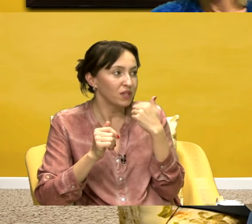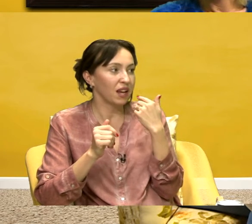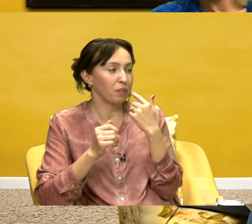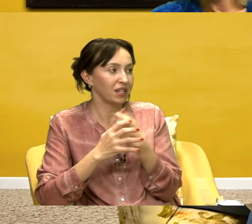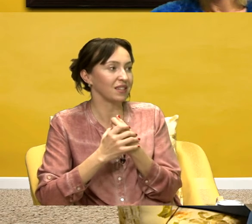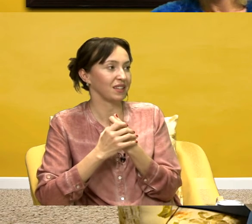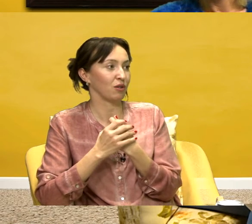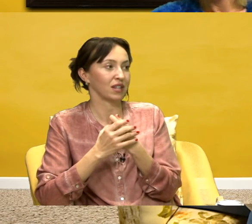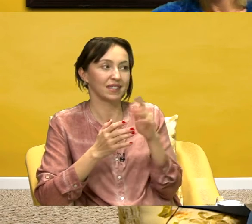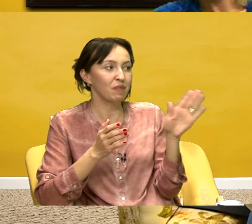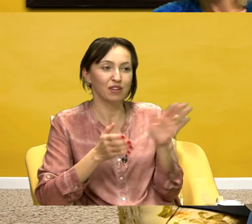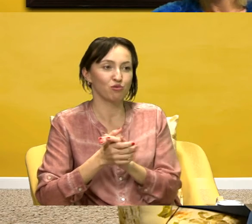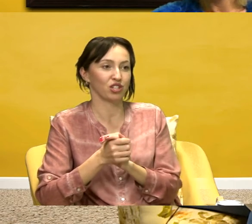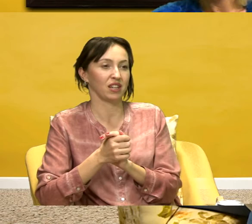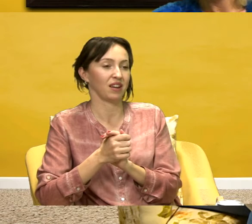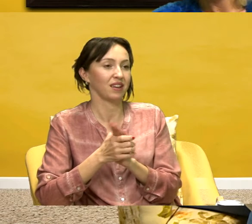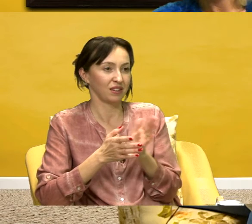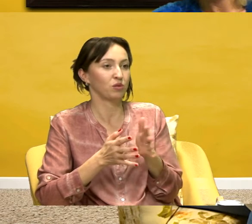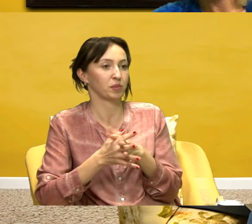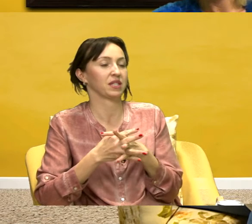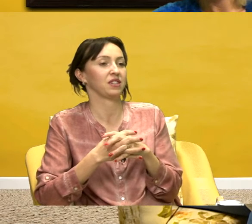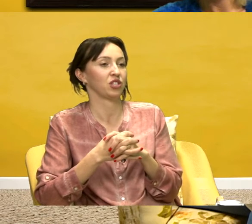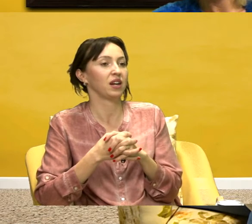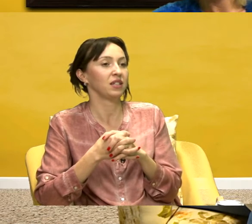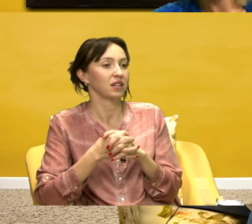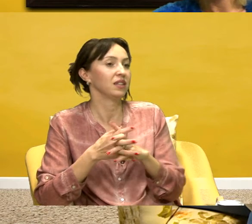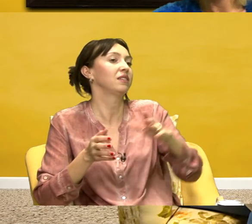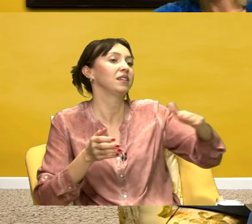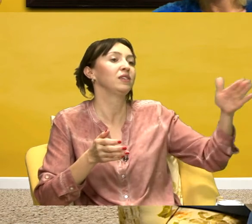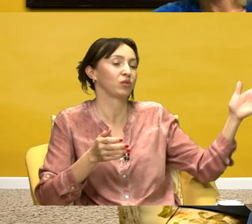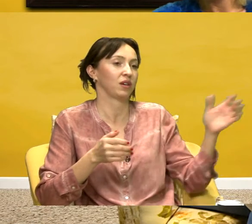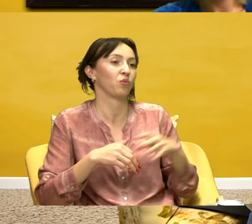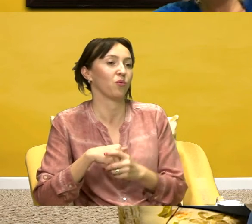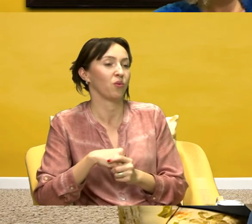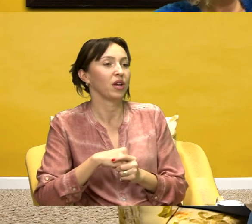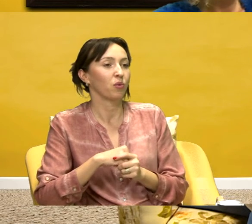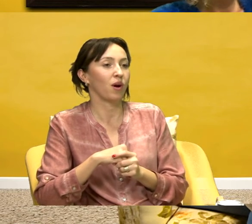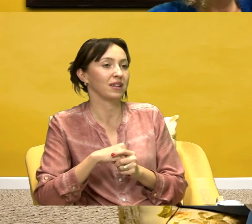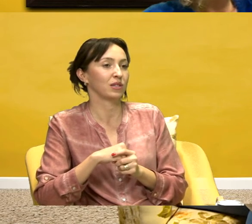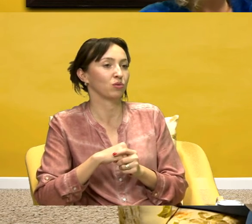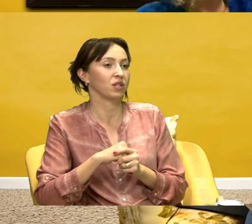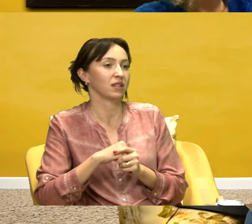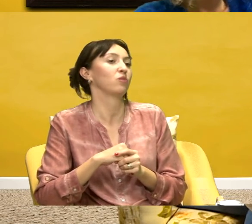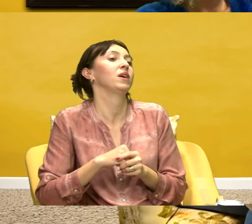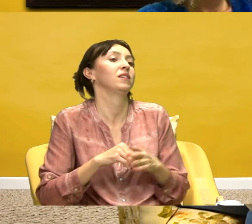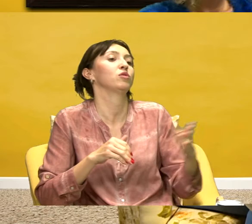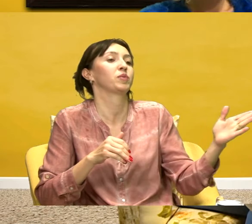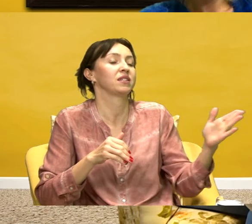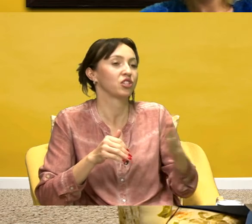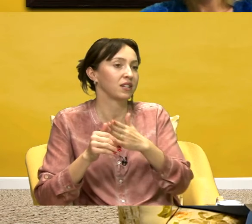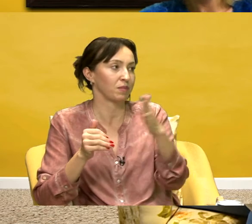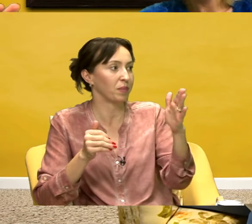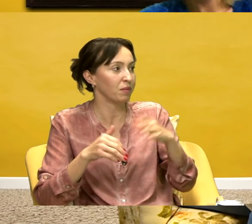doar pe buzele părinților. Semne nu știa. La 19 ani, întâlnindu-se cu alți surzi, că acum